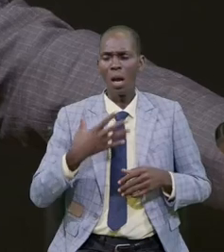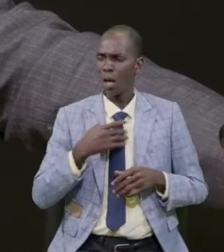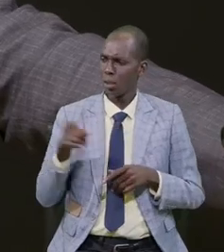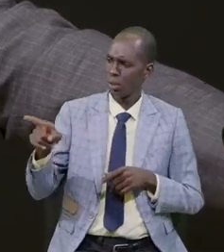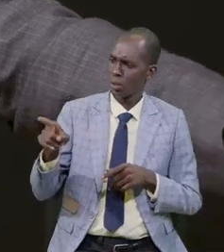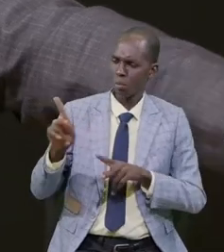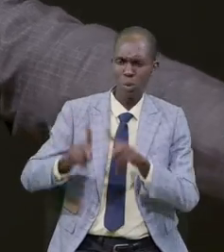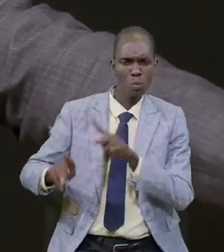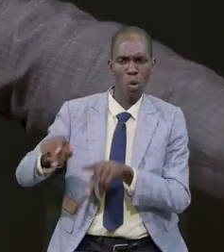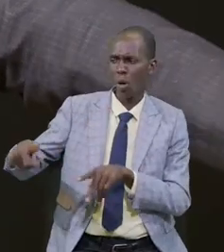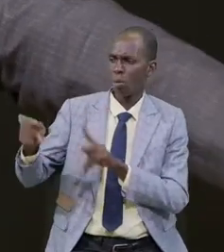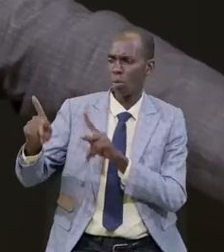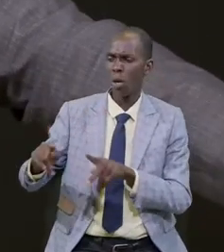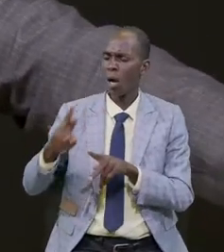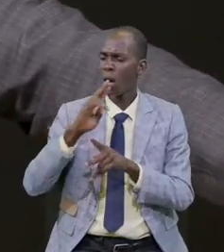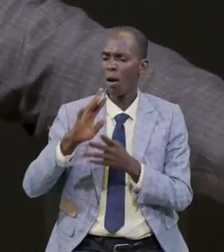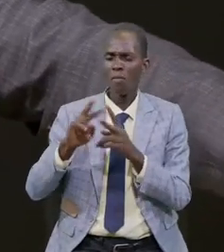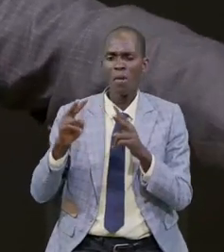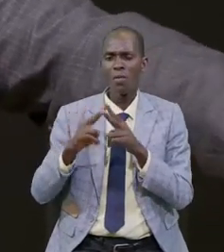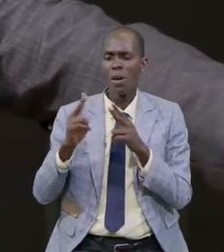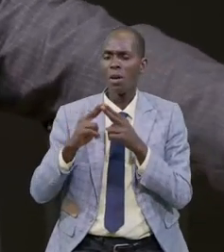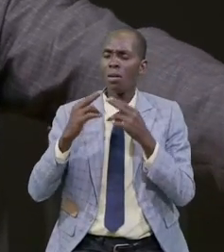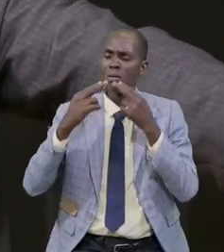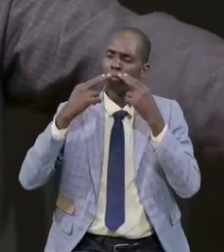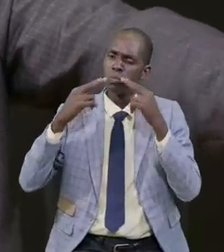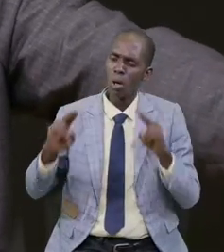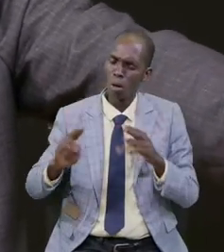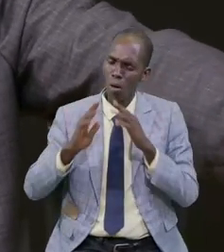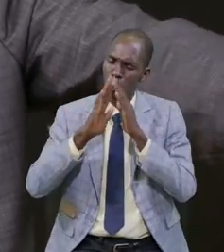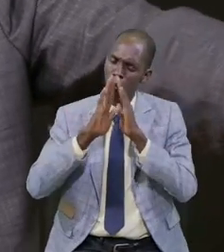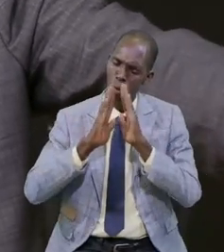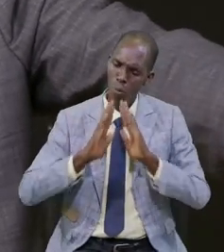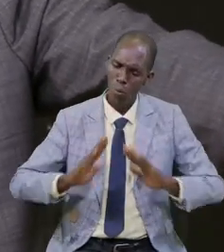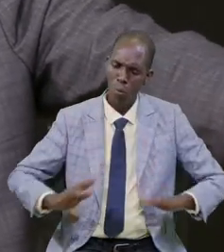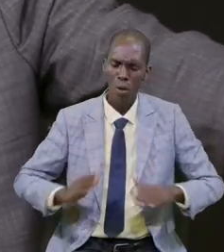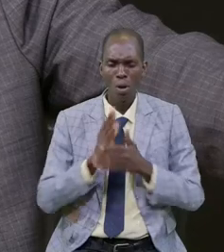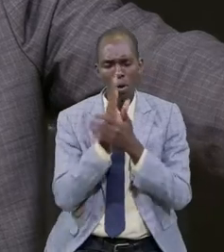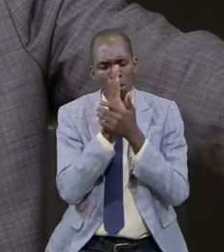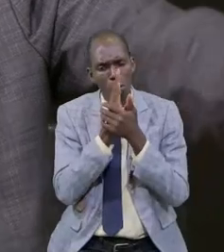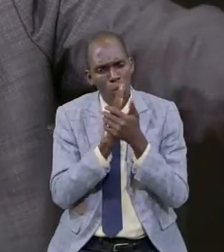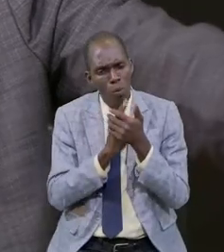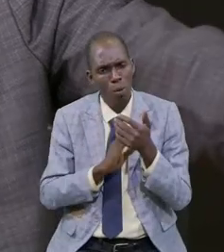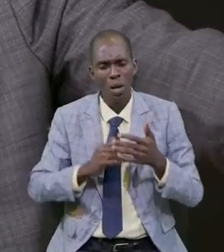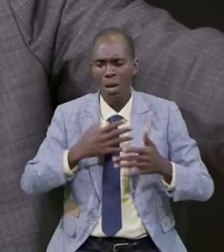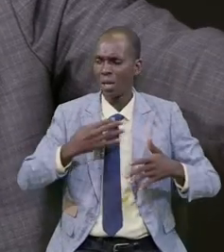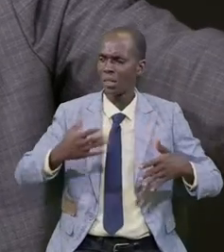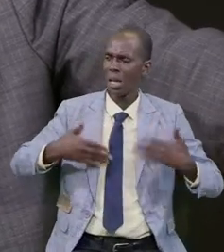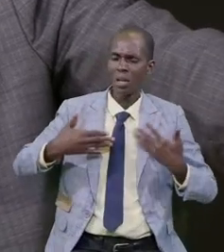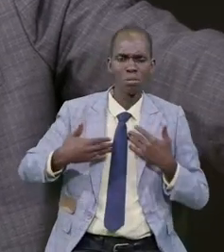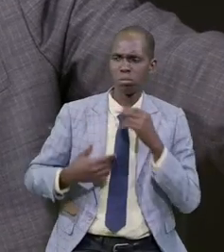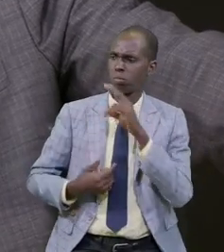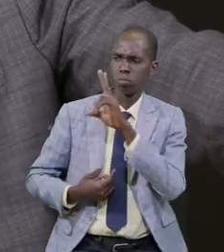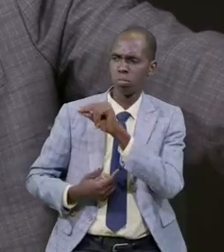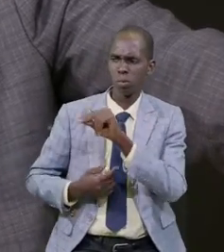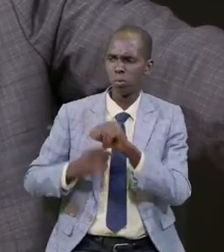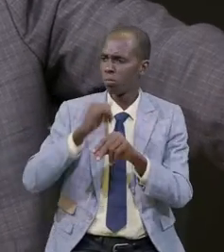sont doux, ils sont paisibles? Alors il veut que les gens autour de lui soient aussi